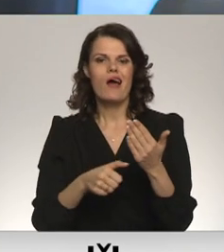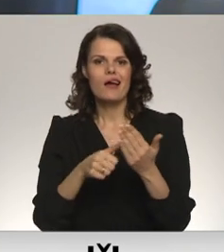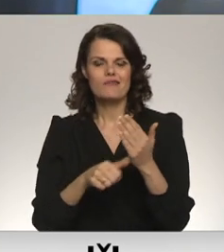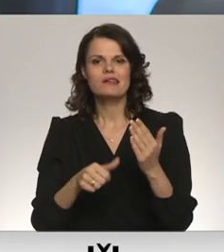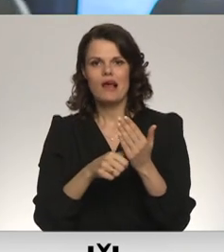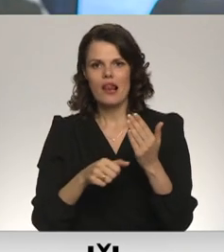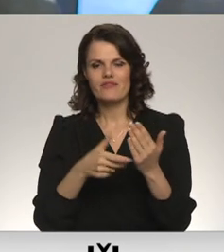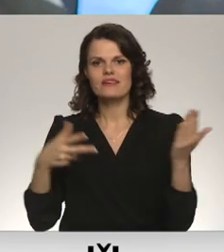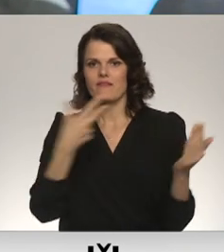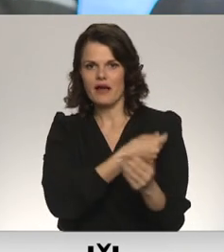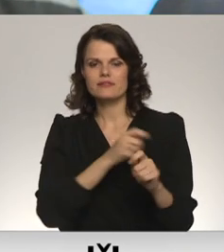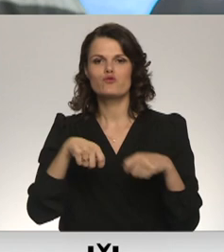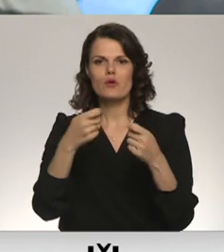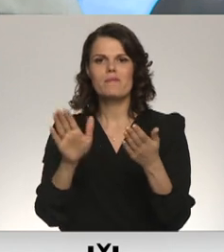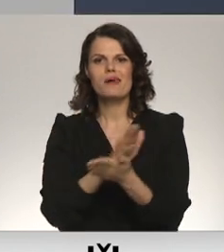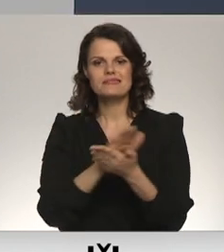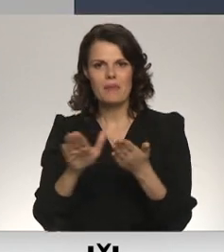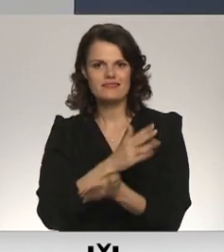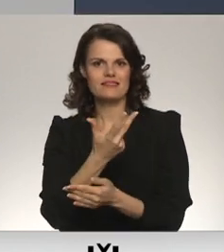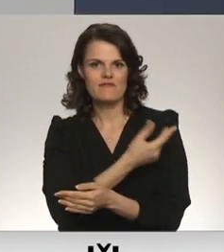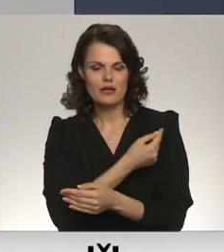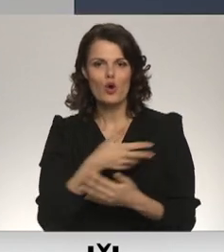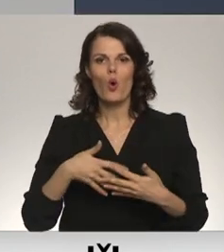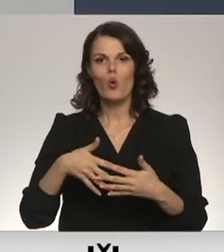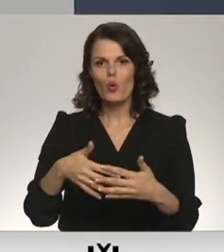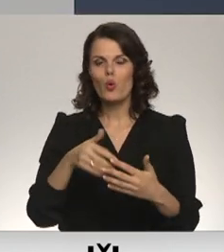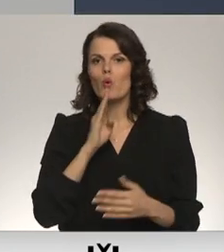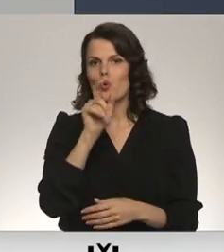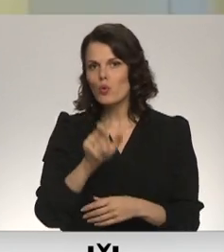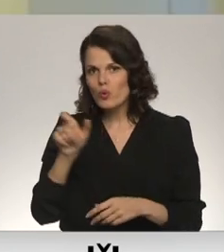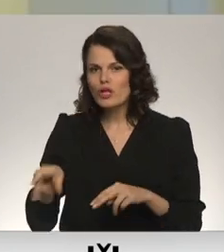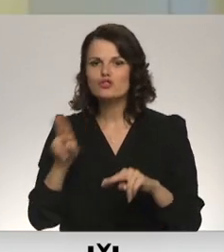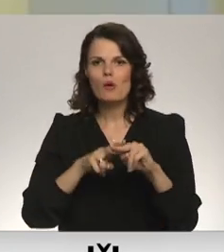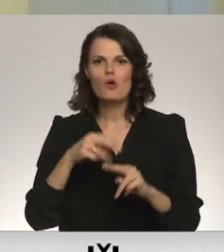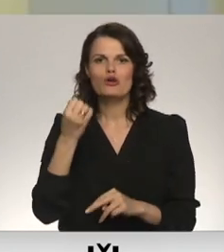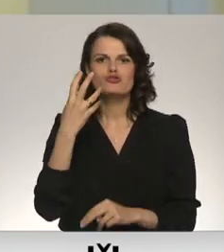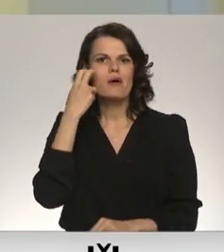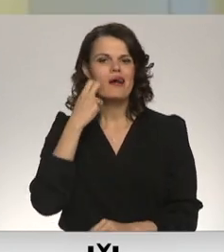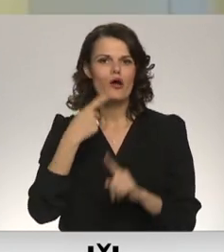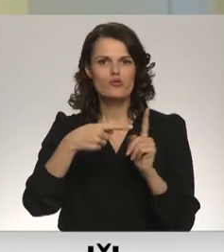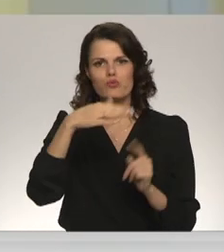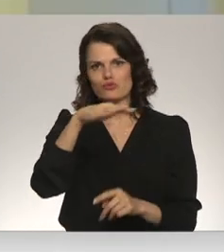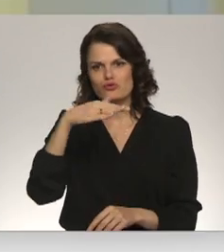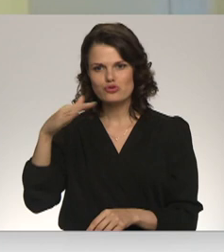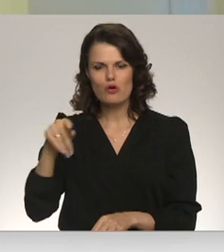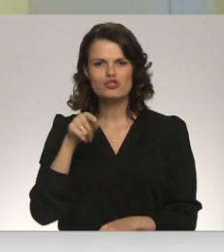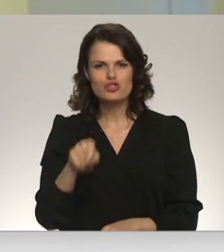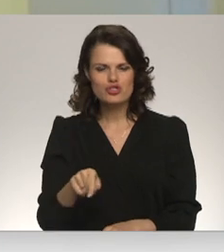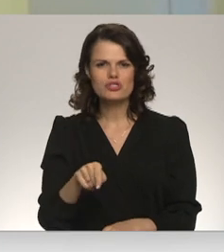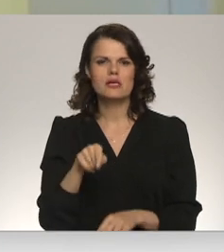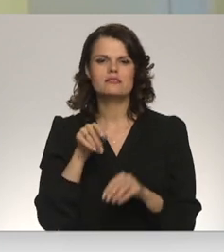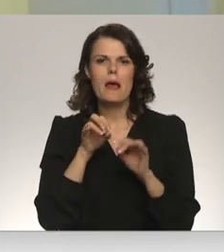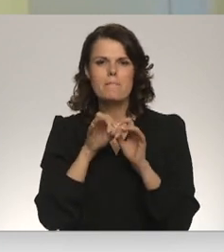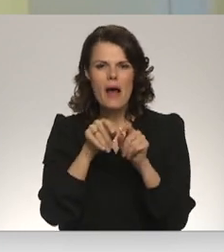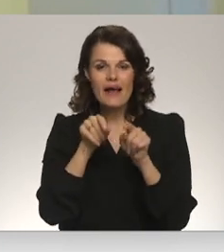papildināts ar bezmaksas vakcīnu grūtniecēm un 14 gadus veciem pusaudžiem. Baktērija, tātad